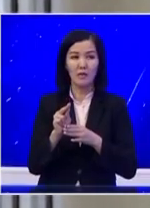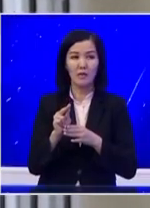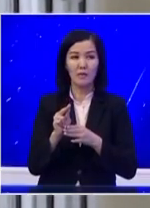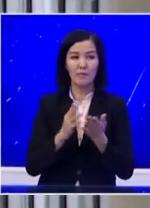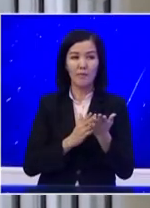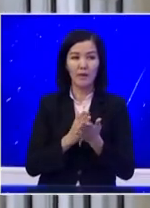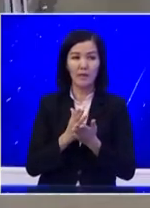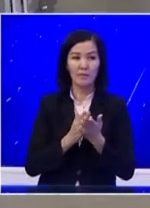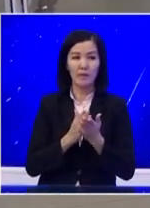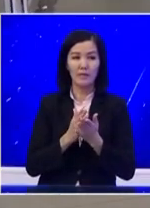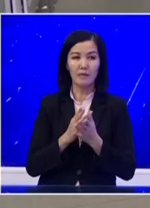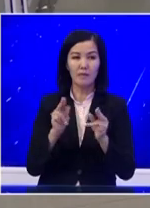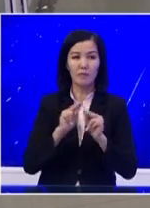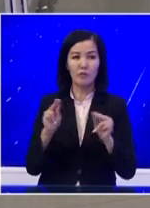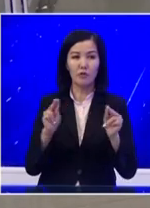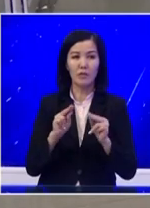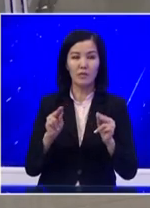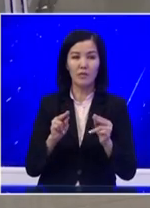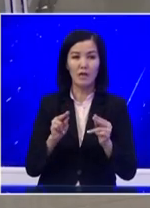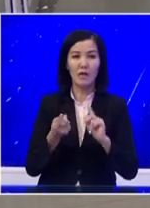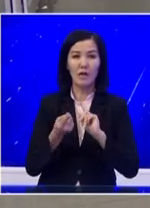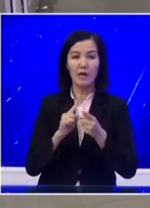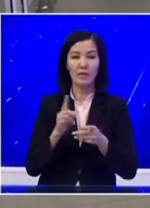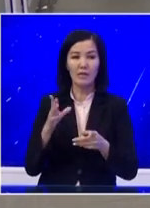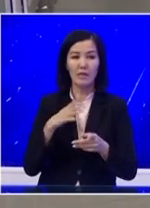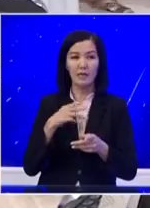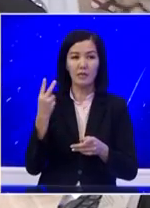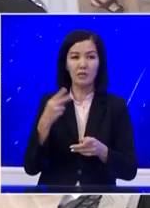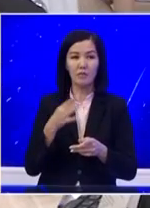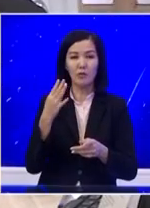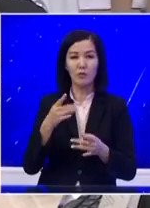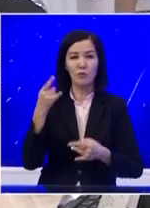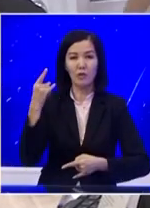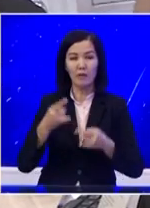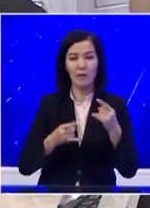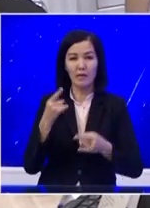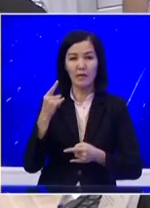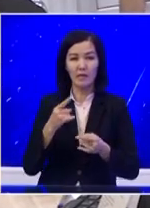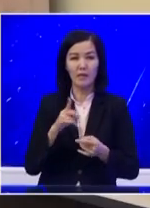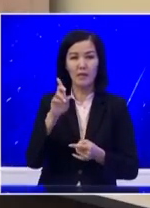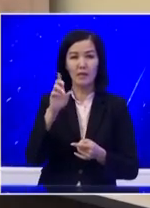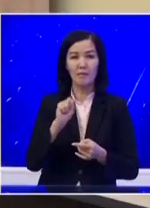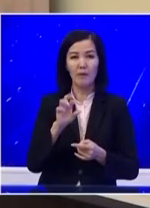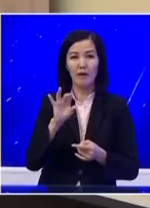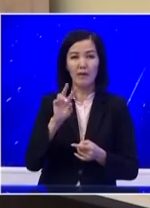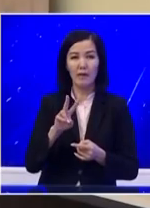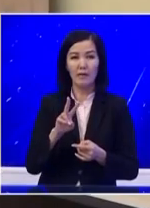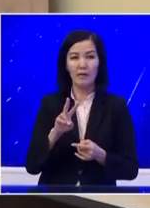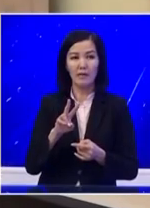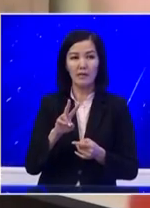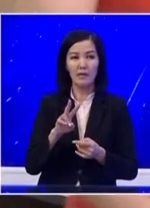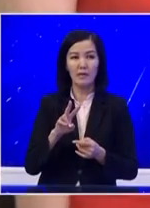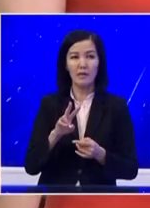бағыт-бағдар беріп, ұстазына айналады. Қанатын қатайтқандардың бірі 24 хабар арнасының тілшісі Баян Асхатқызы өсіп өніп кетсе